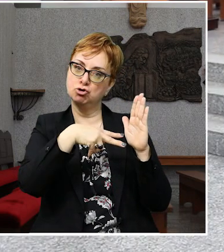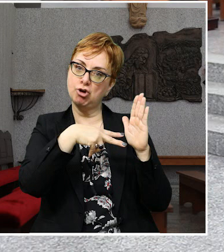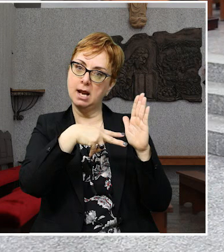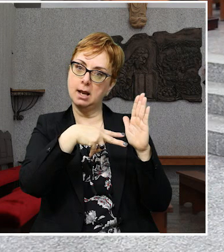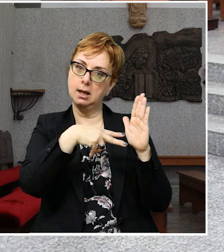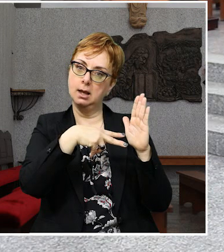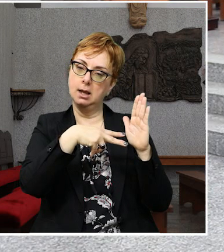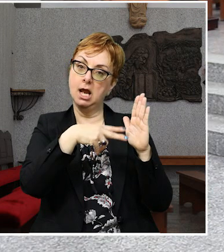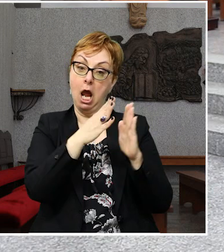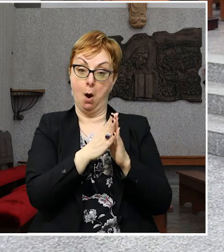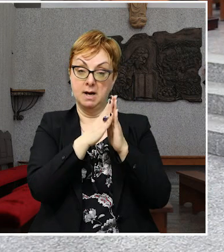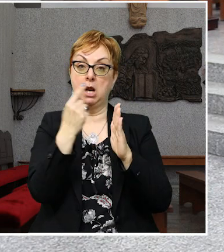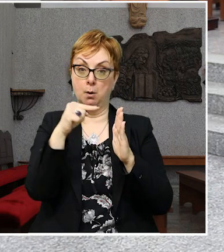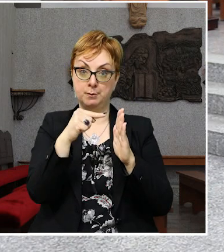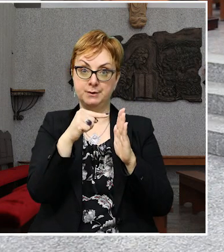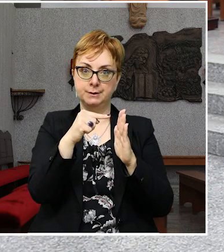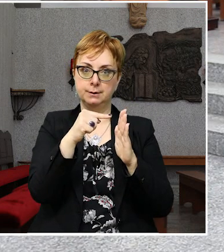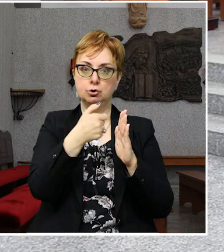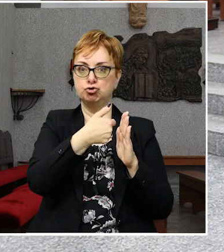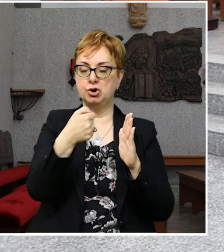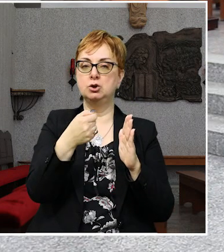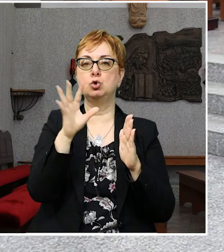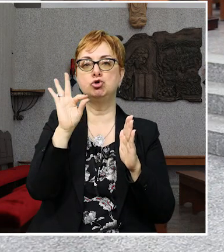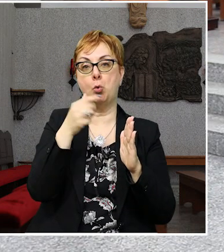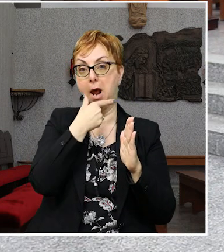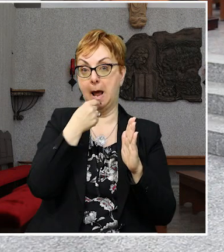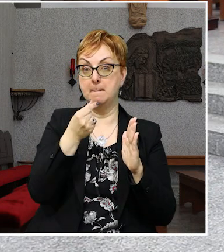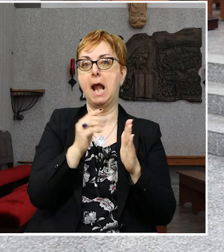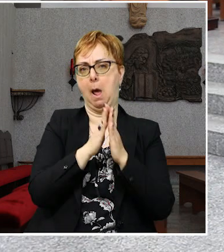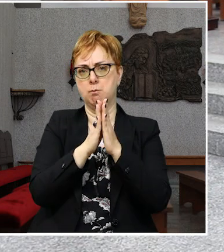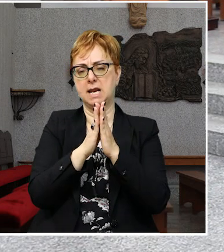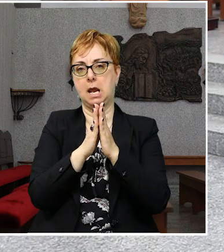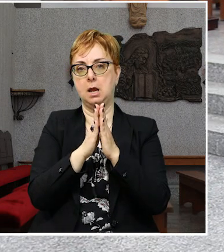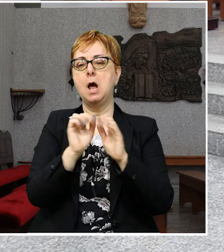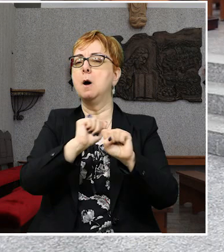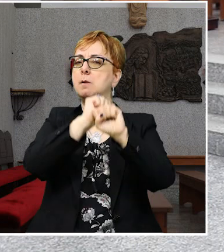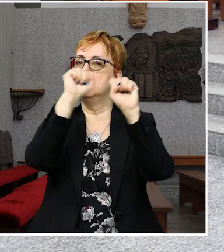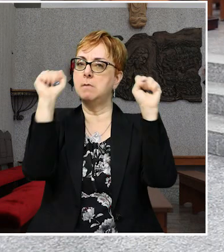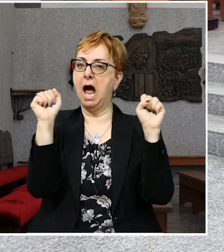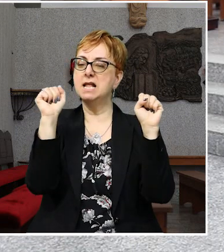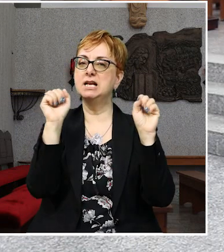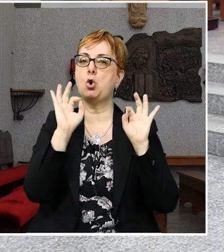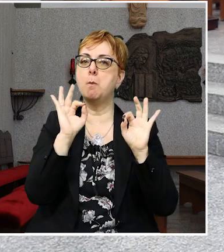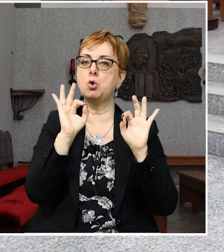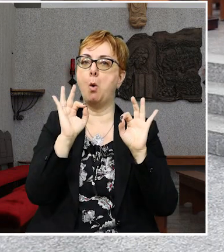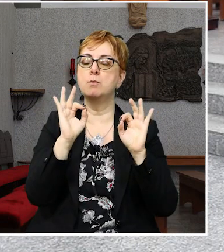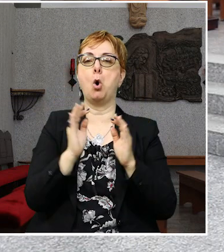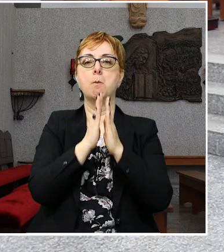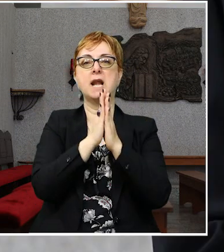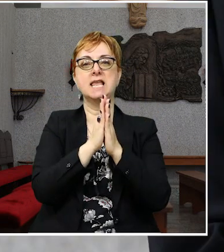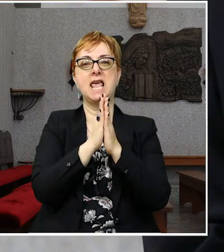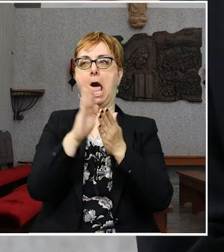quelle belle 150 preghiere, a pregare al mattino con la preghiera delle